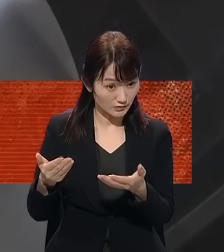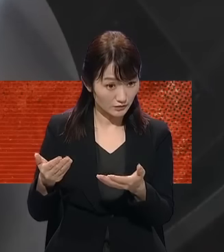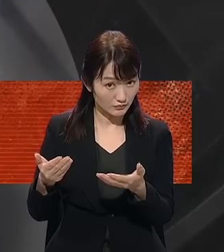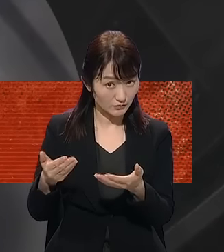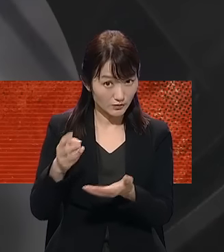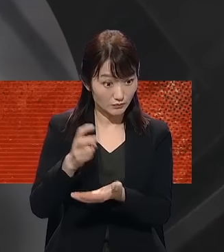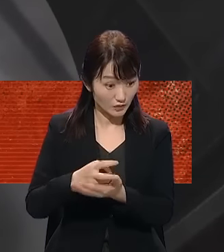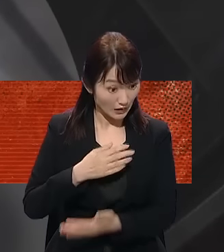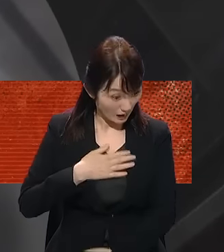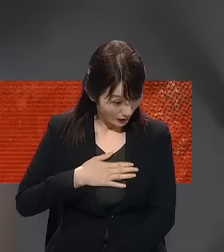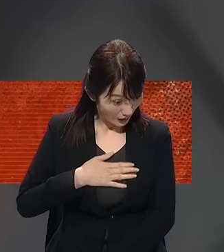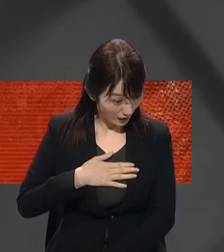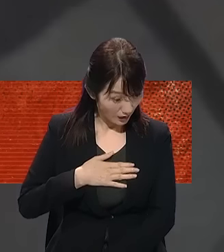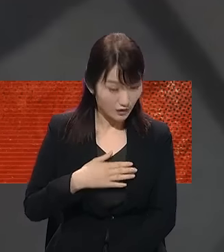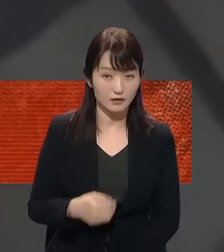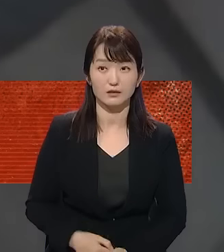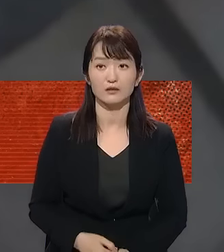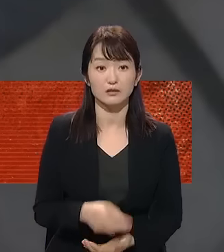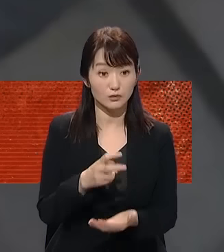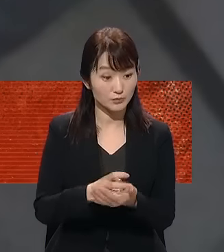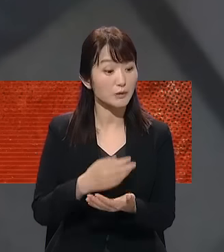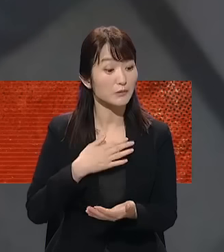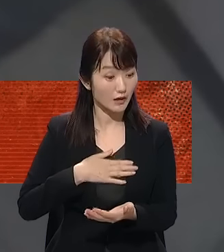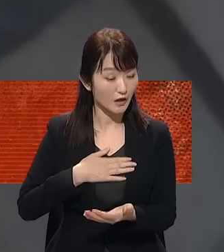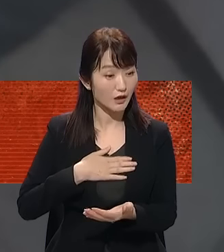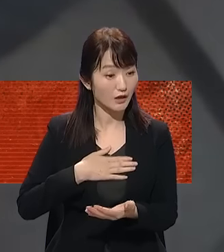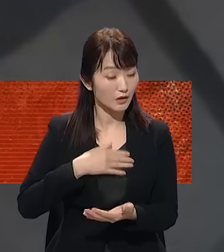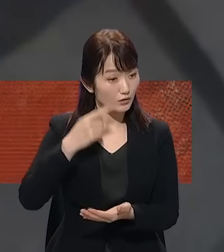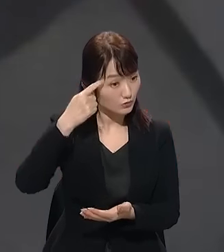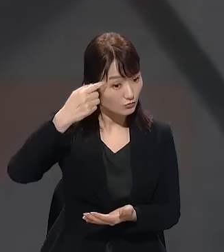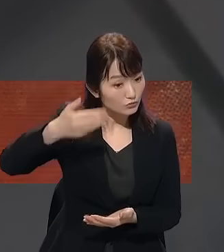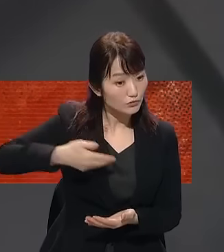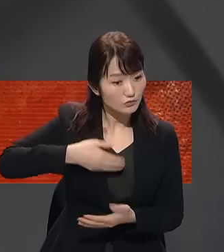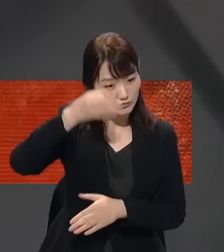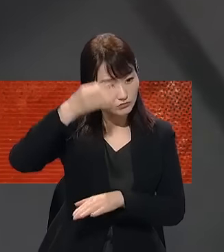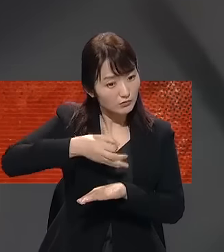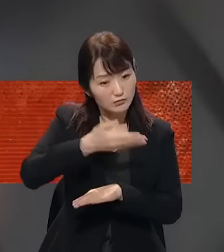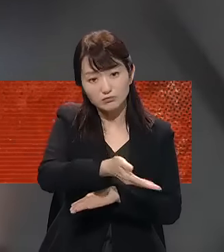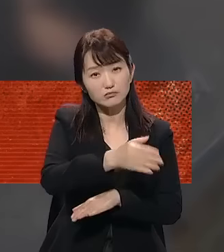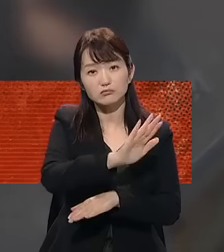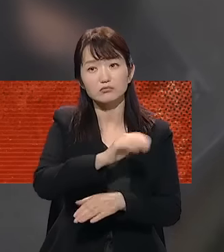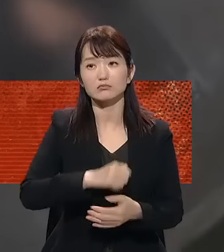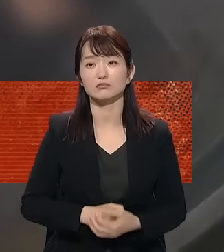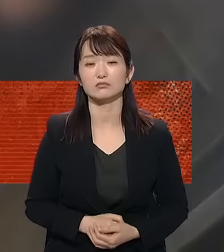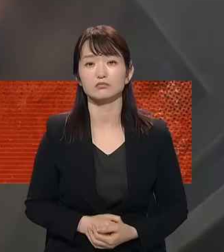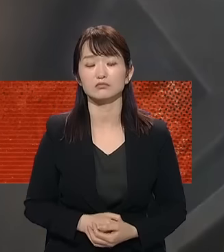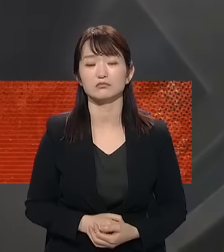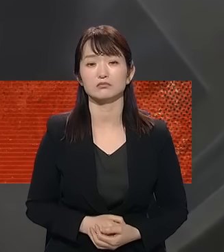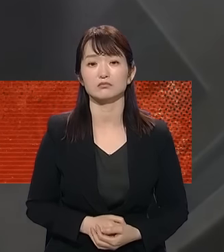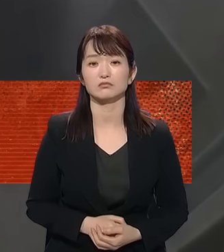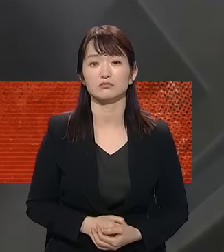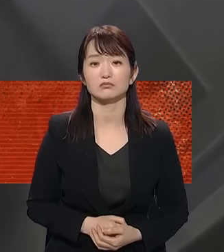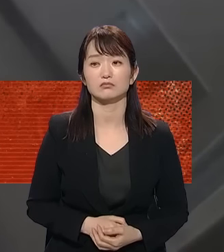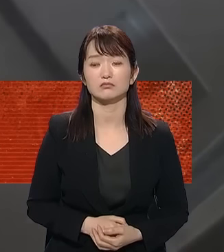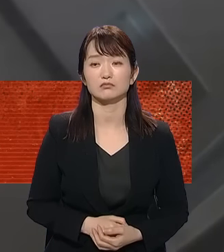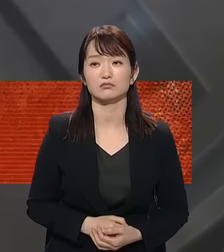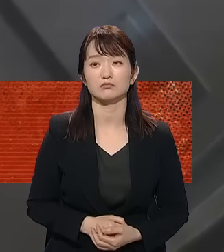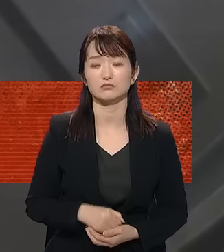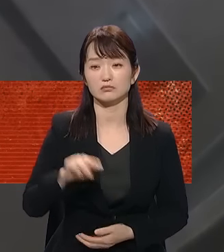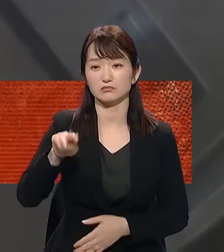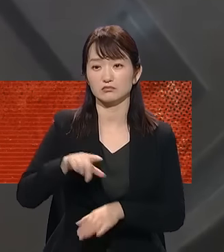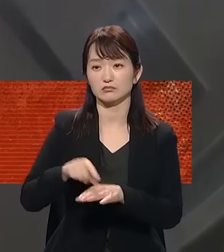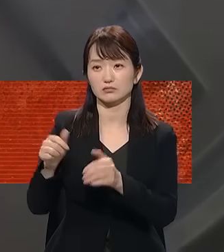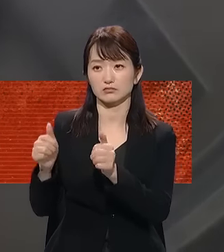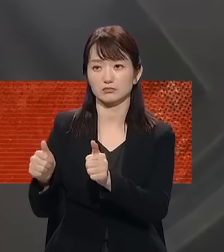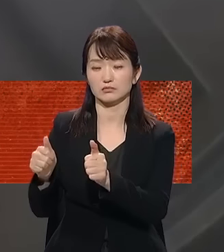도리어 묻더래요 법주 말고 얘기하세요 하고 사과는 커녕 응대 자체를 거부했다고 합니다 광주장 법원에서